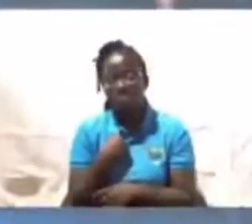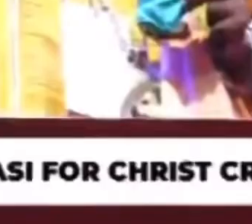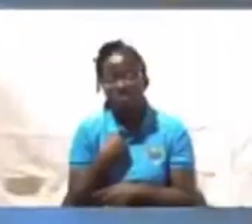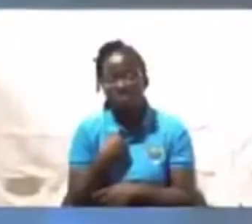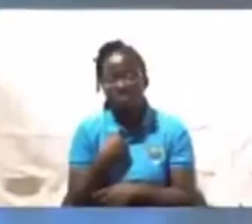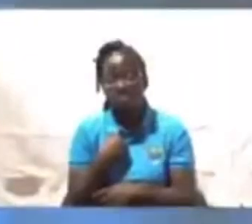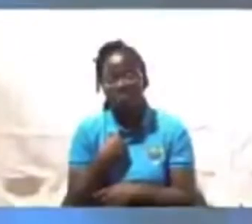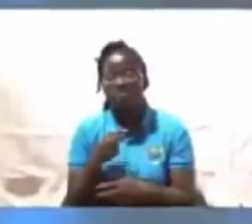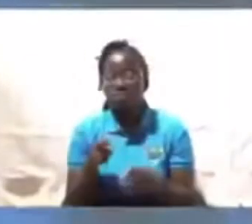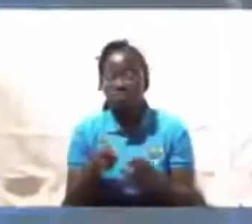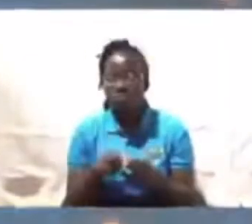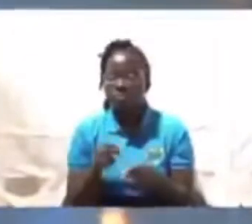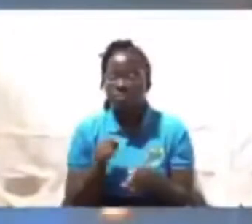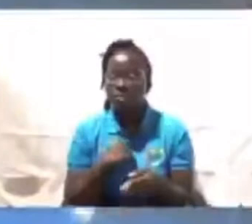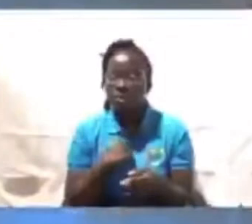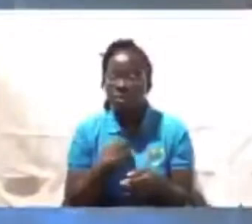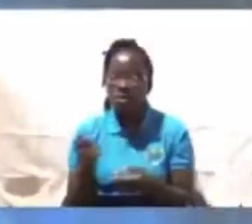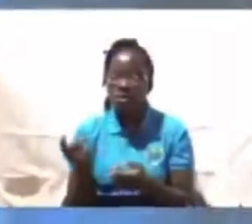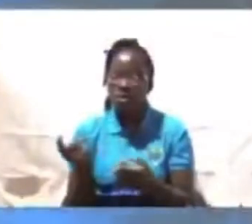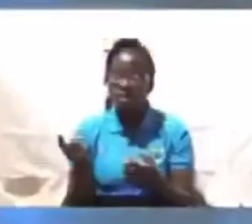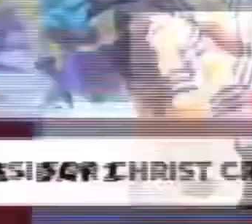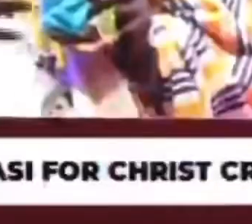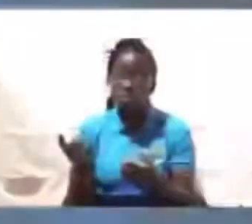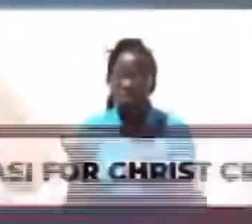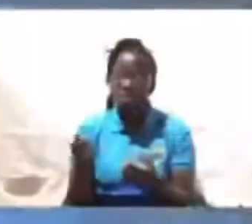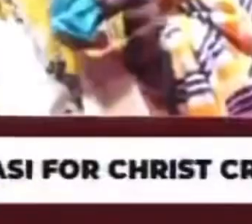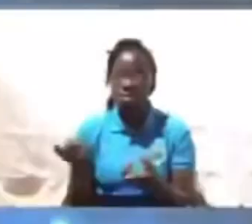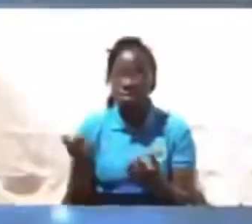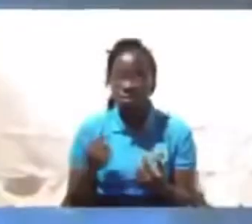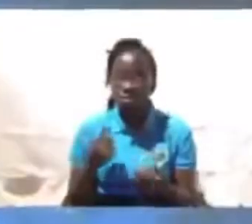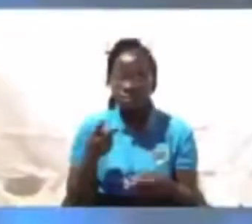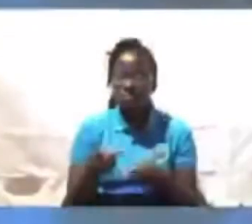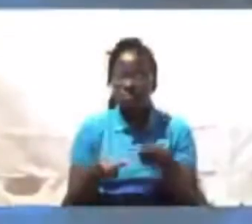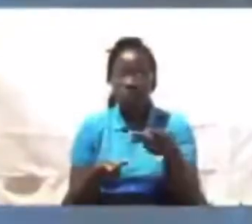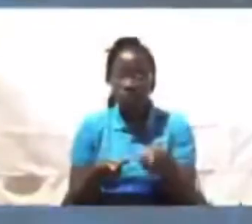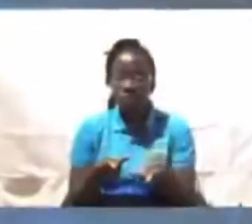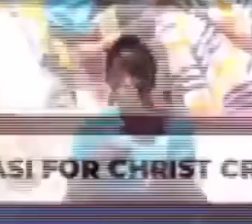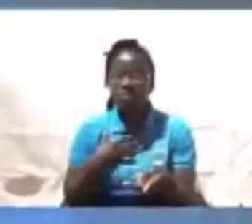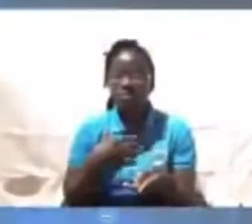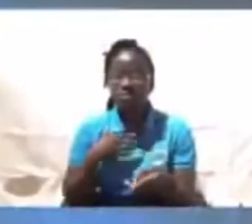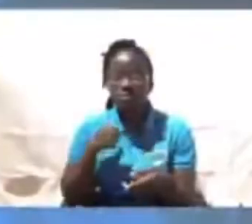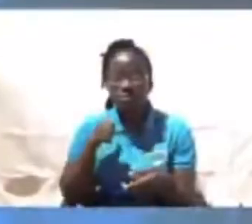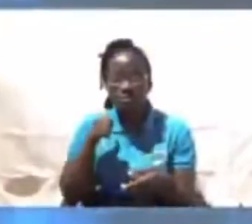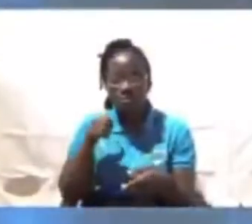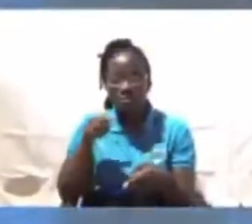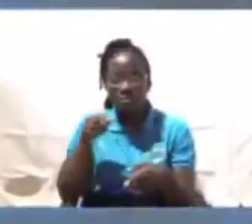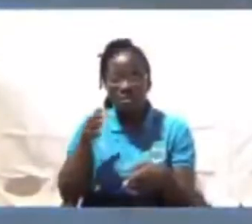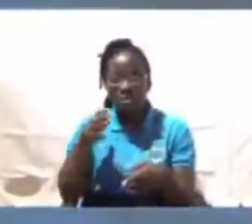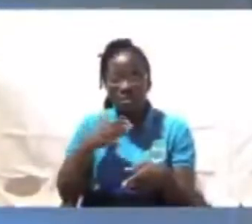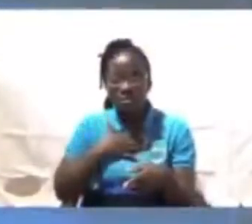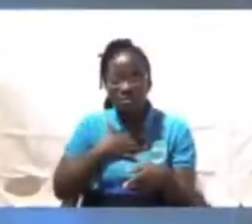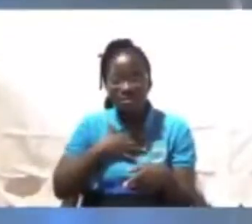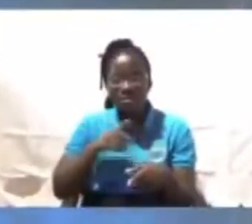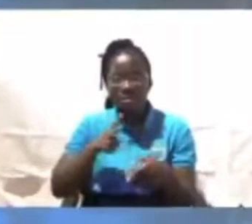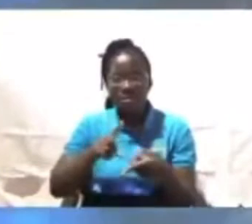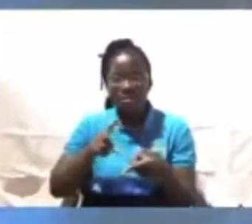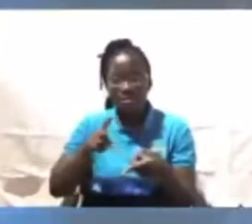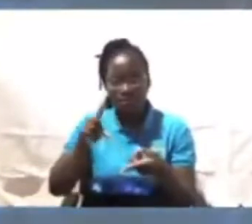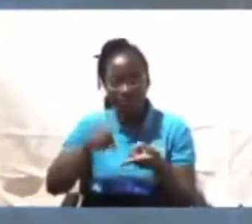mi baye nche nsrafe na wabe kire ne se o chami maka atro se for whom